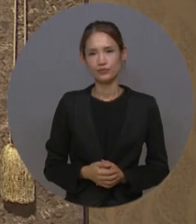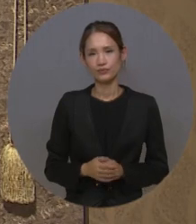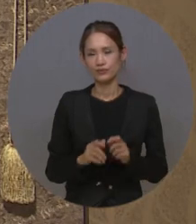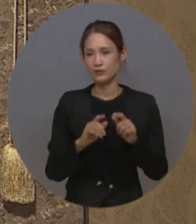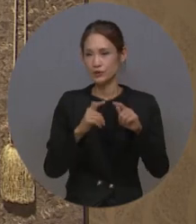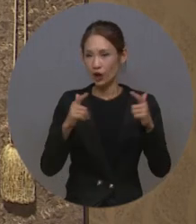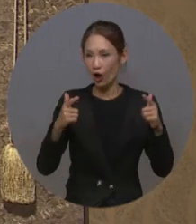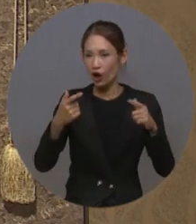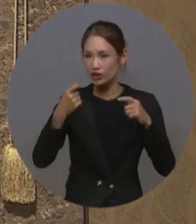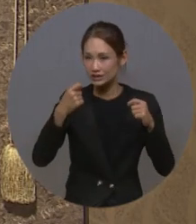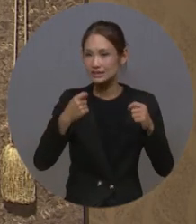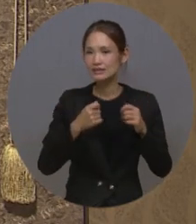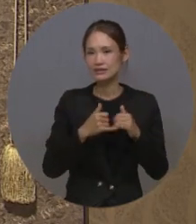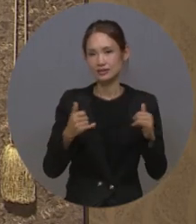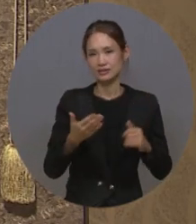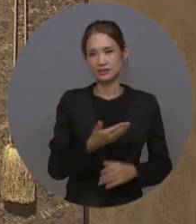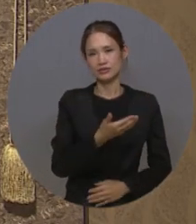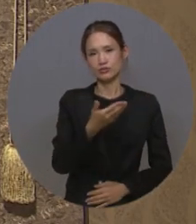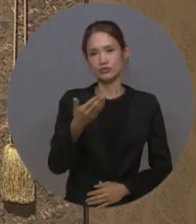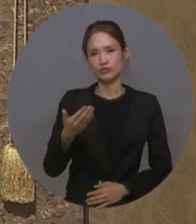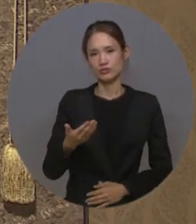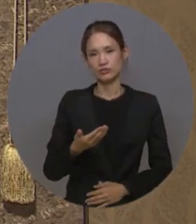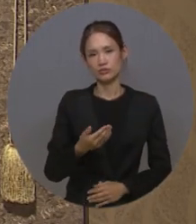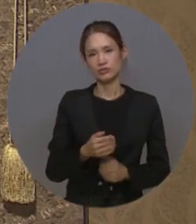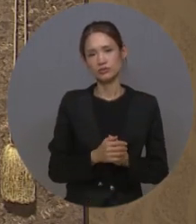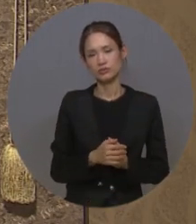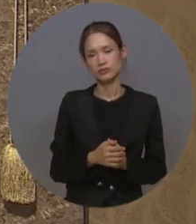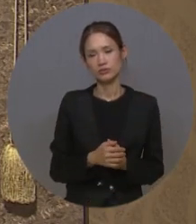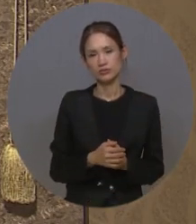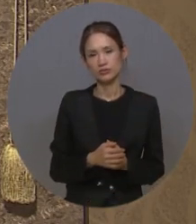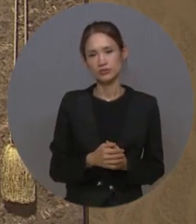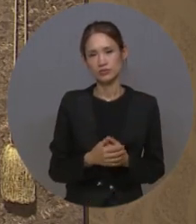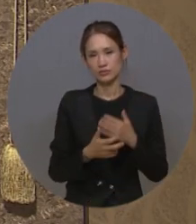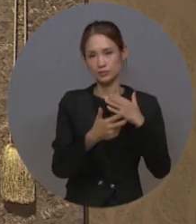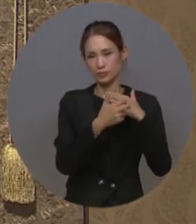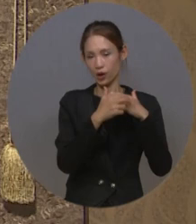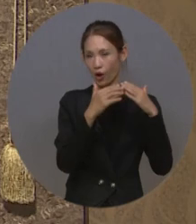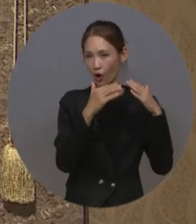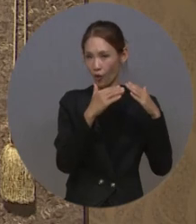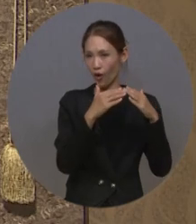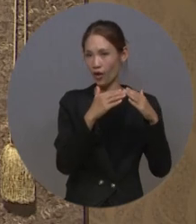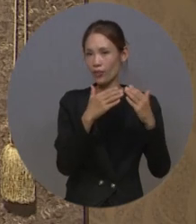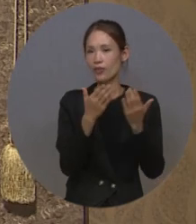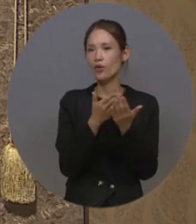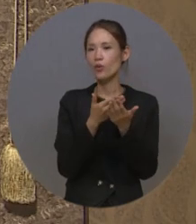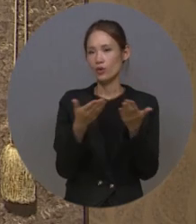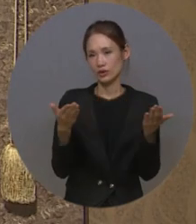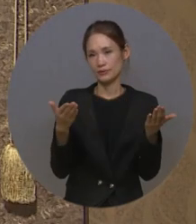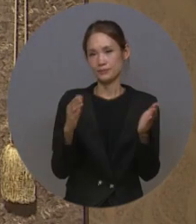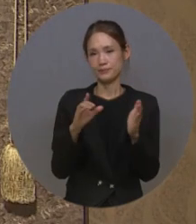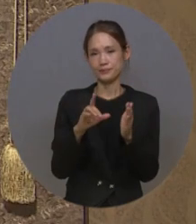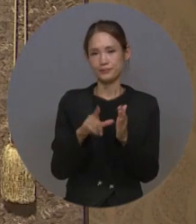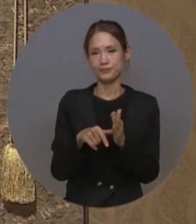여러 이제 사람들에게 이제 그때 당시 이제 병원 쪽에 주로 공급할 텐데요. 네.